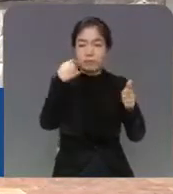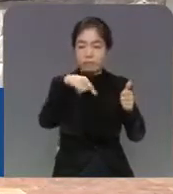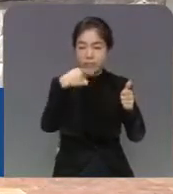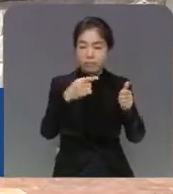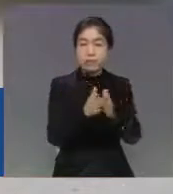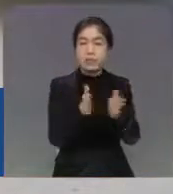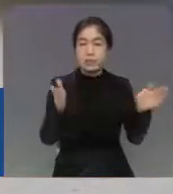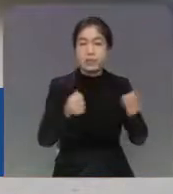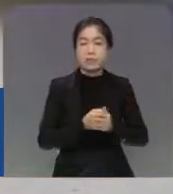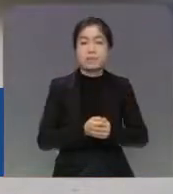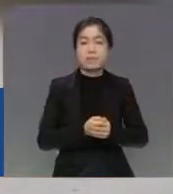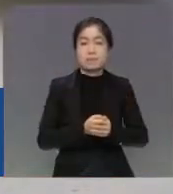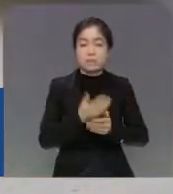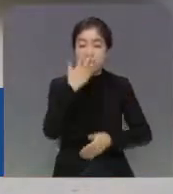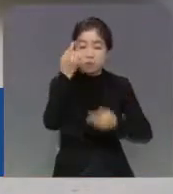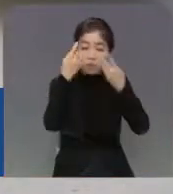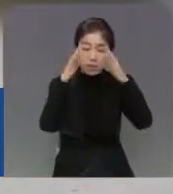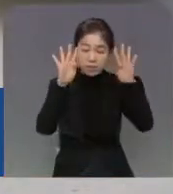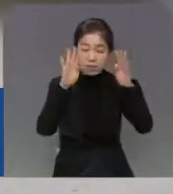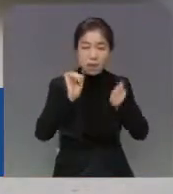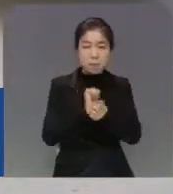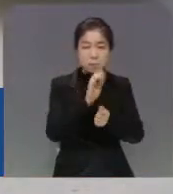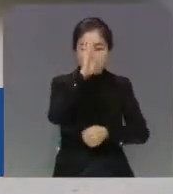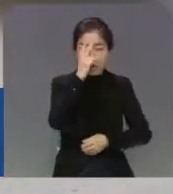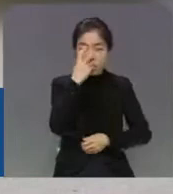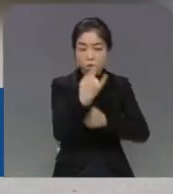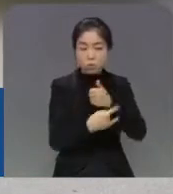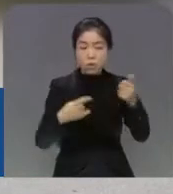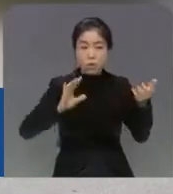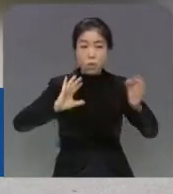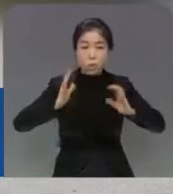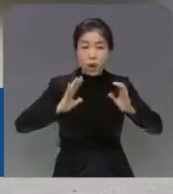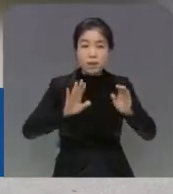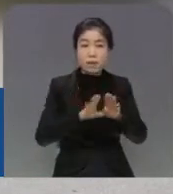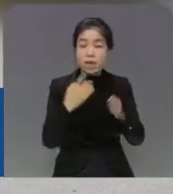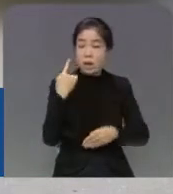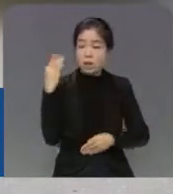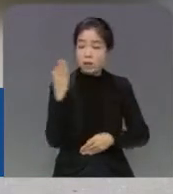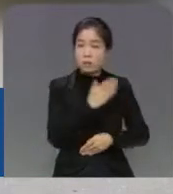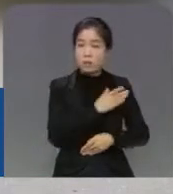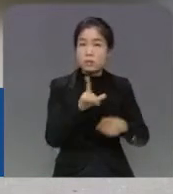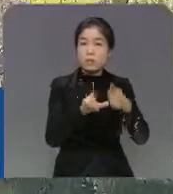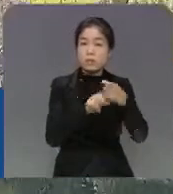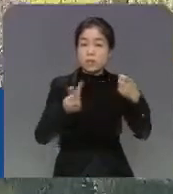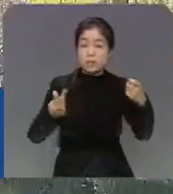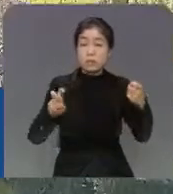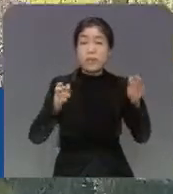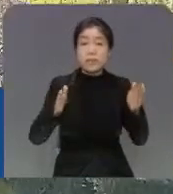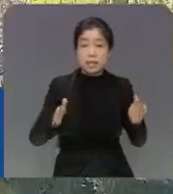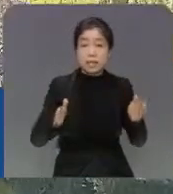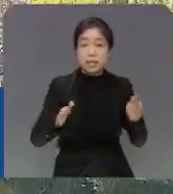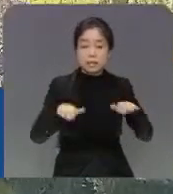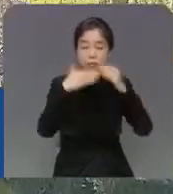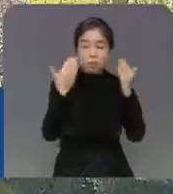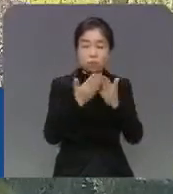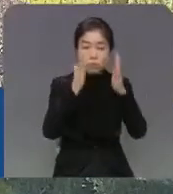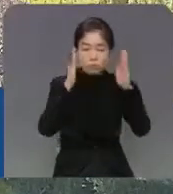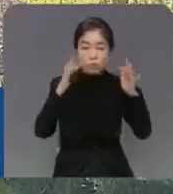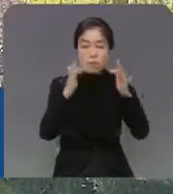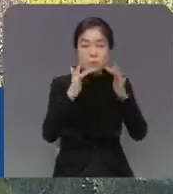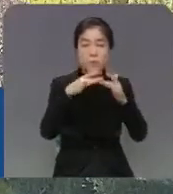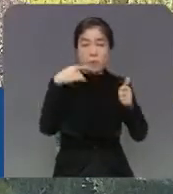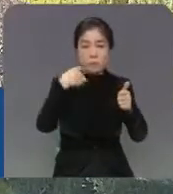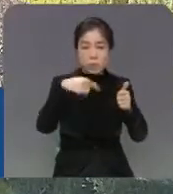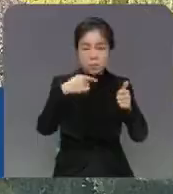했습니다. 순천대는 감염병관리위원회를 열어 어제부터 오는 20일까지 모든 수업을 비대면으로